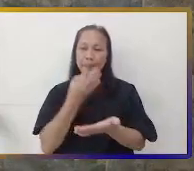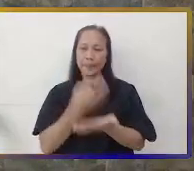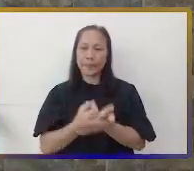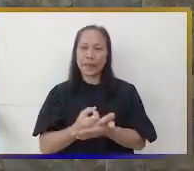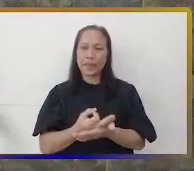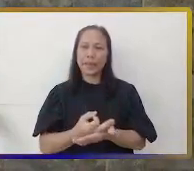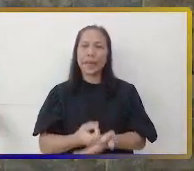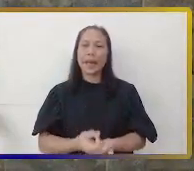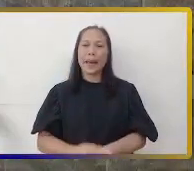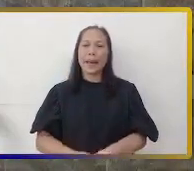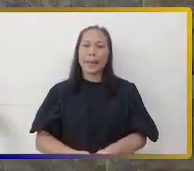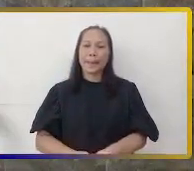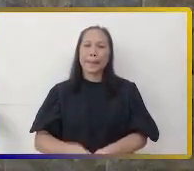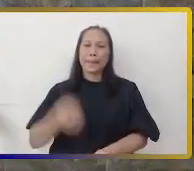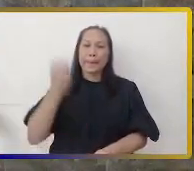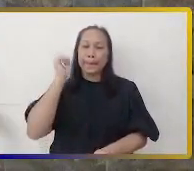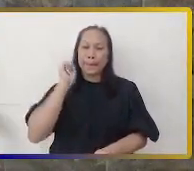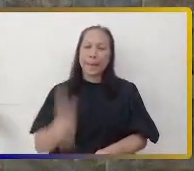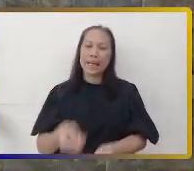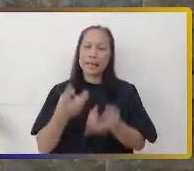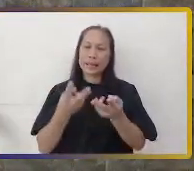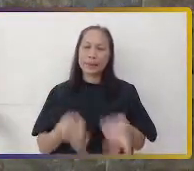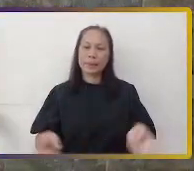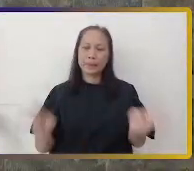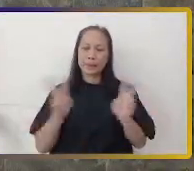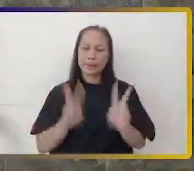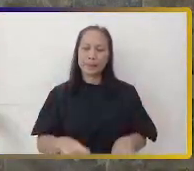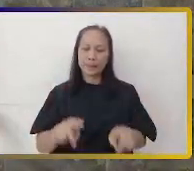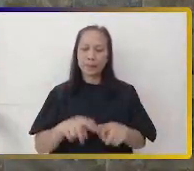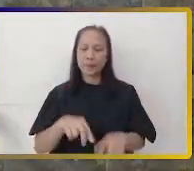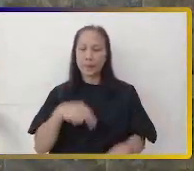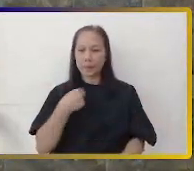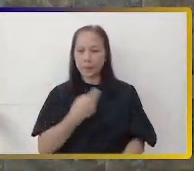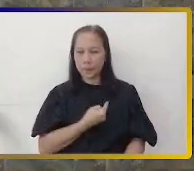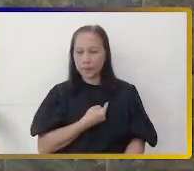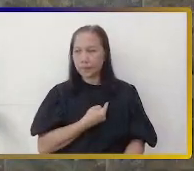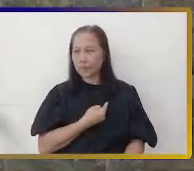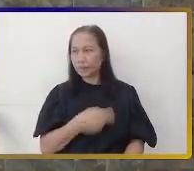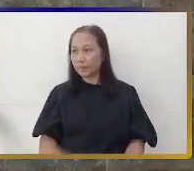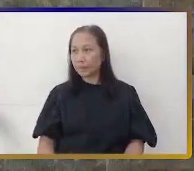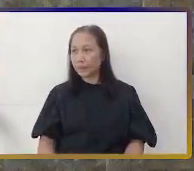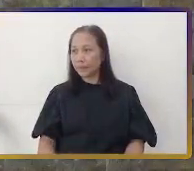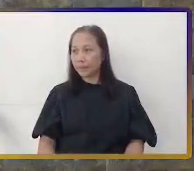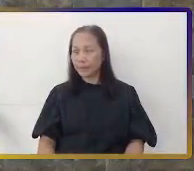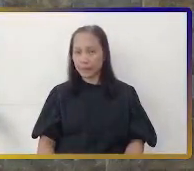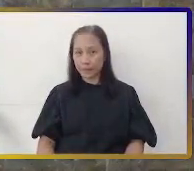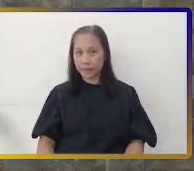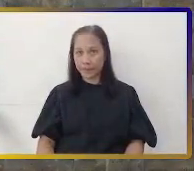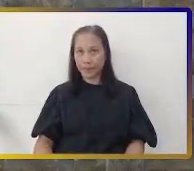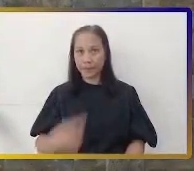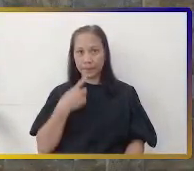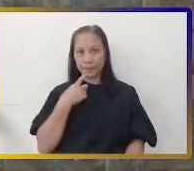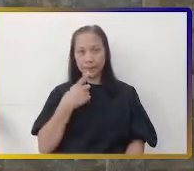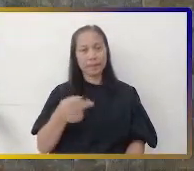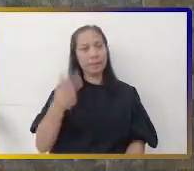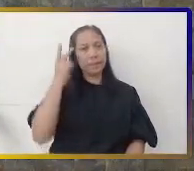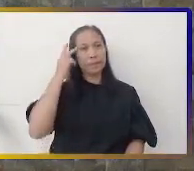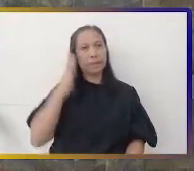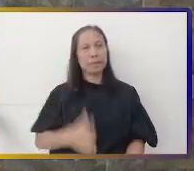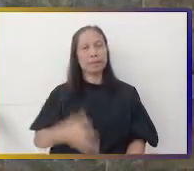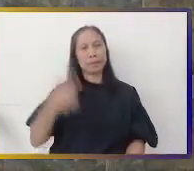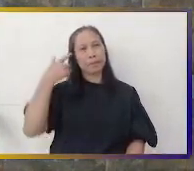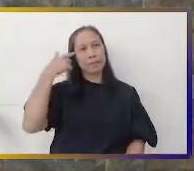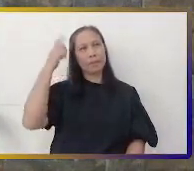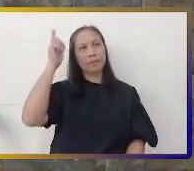valuable para po sa atin you see Tingan niyo po kung maalala niyo sinabi ng ating mahal na Pastor Last